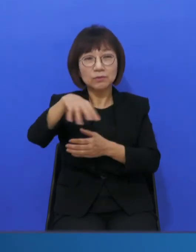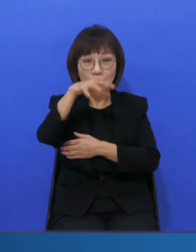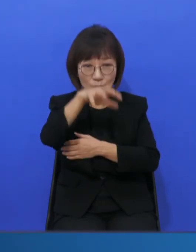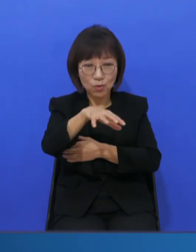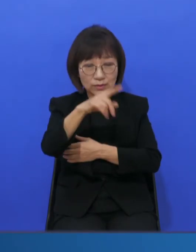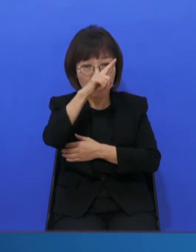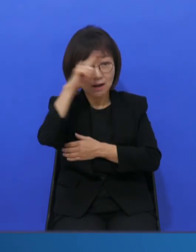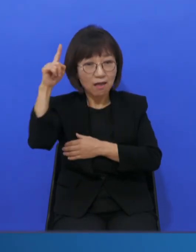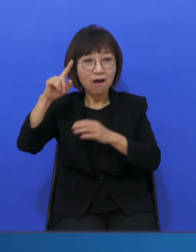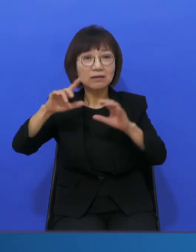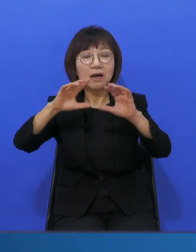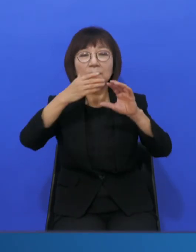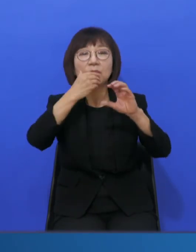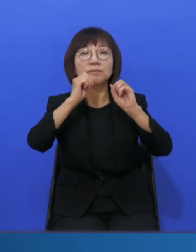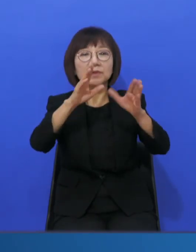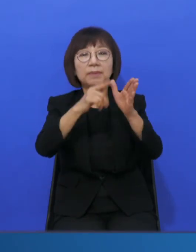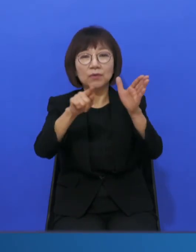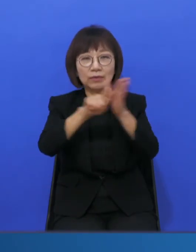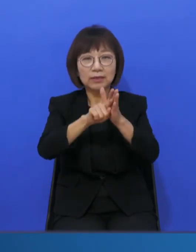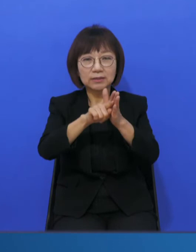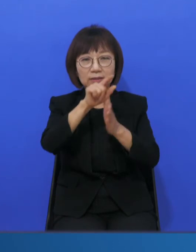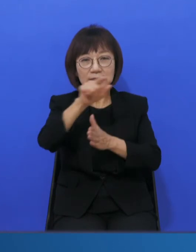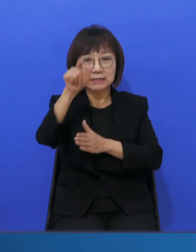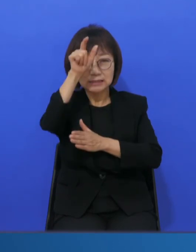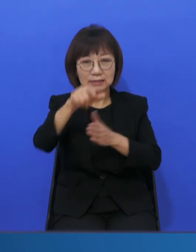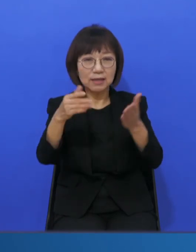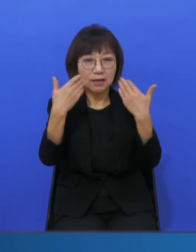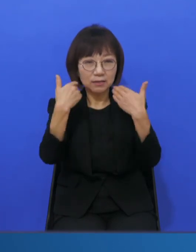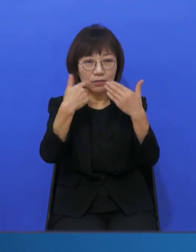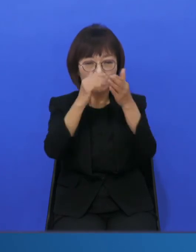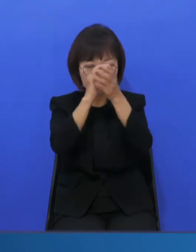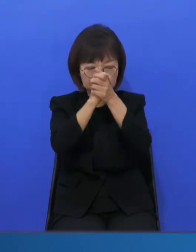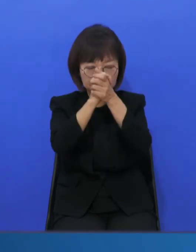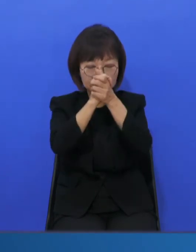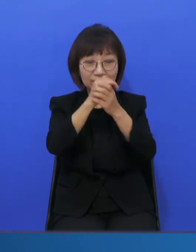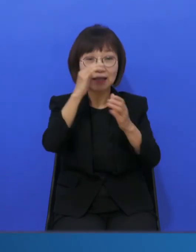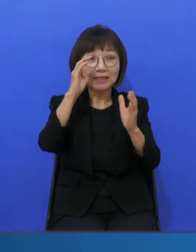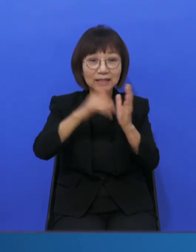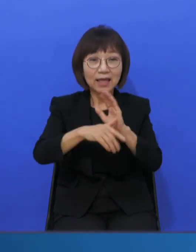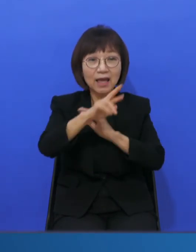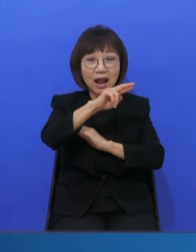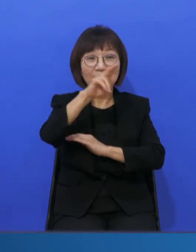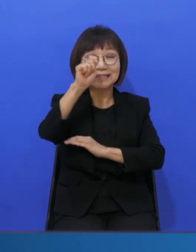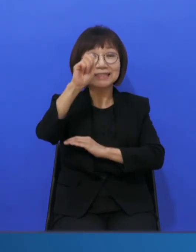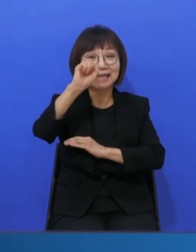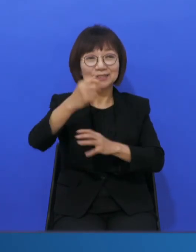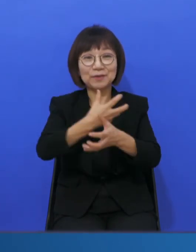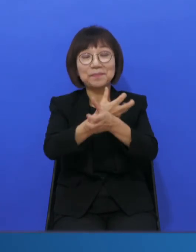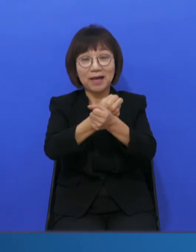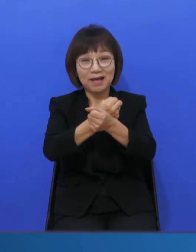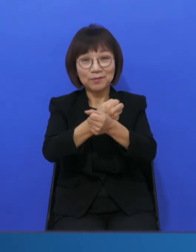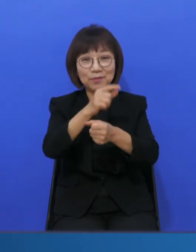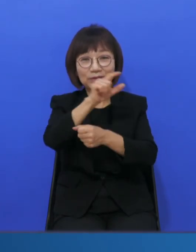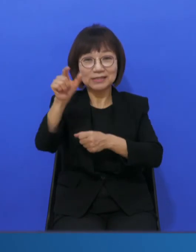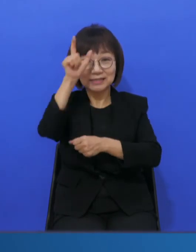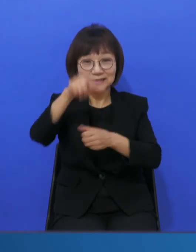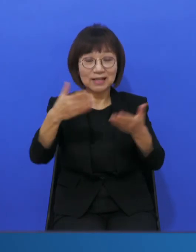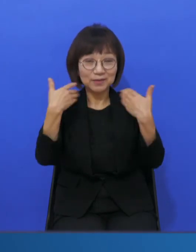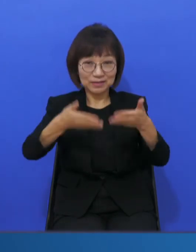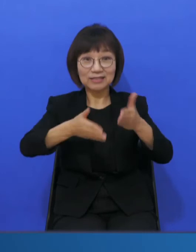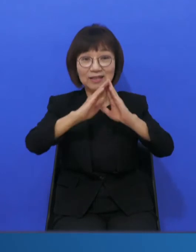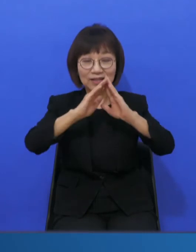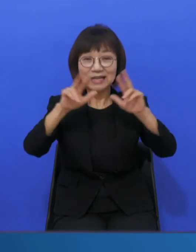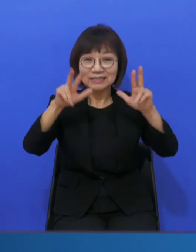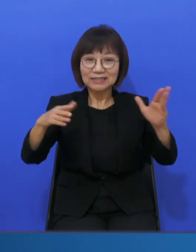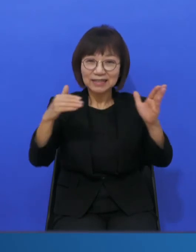복음화를 위해 신학교를 놓고 기도하던 중 2016년 RTS와 MOU를 맺고 신학교가 세워져